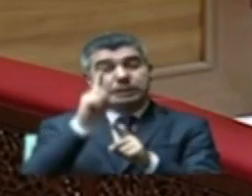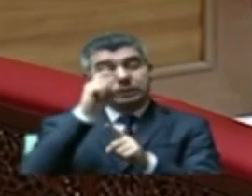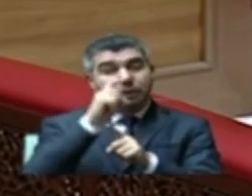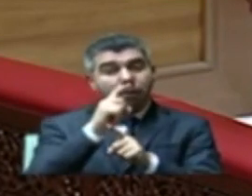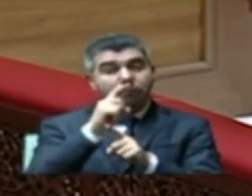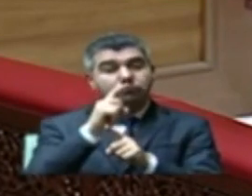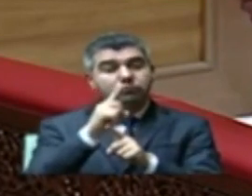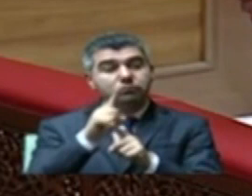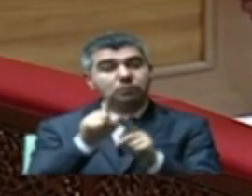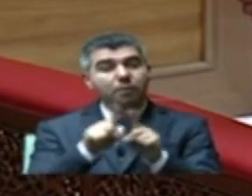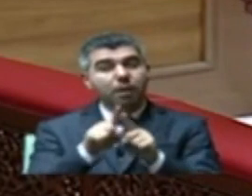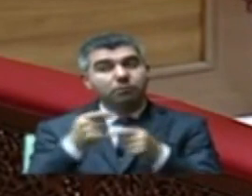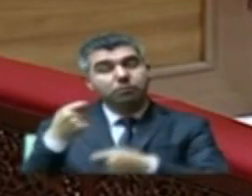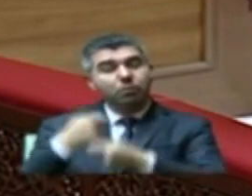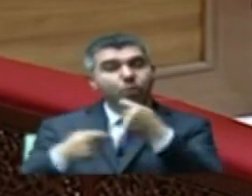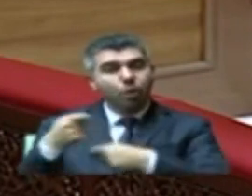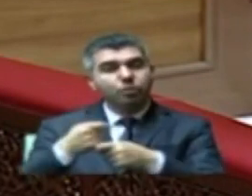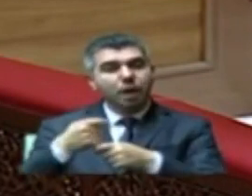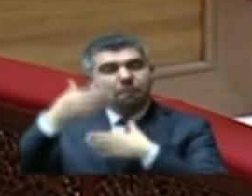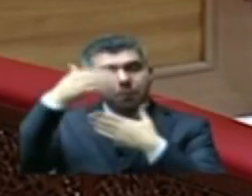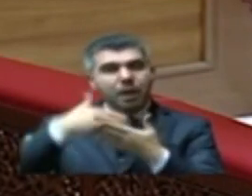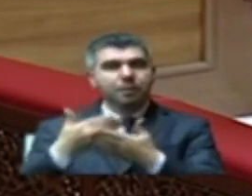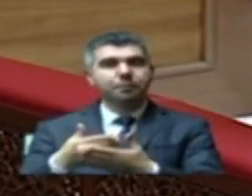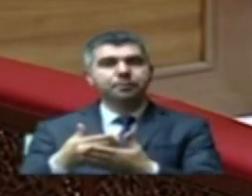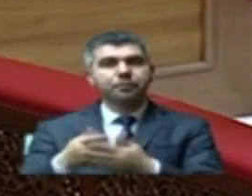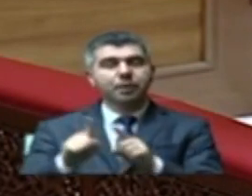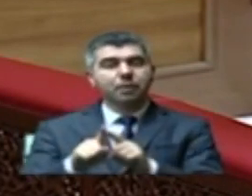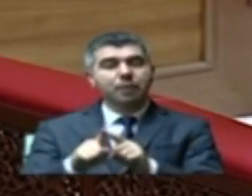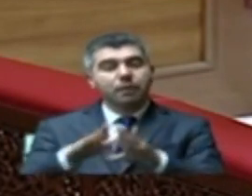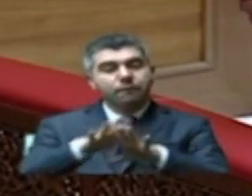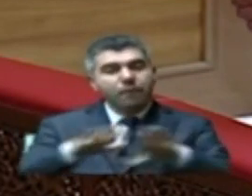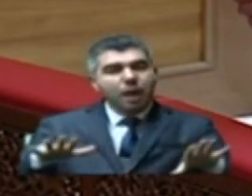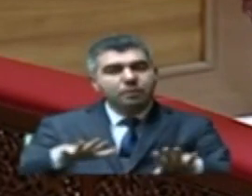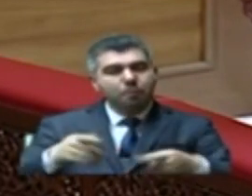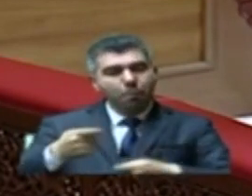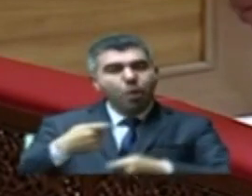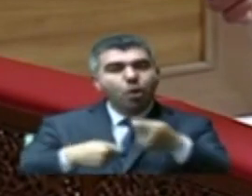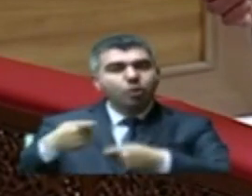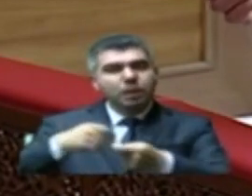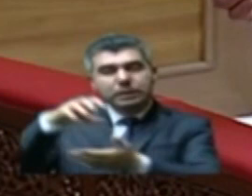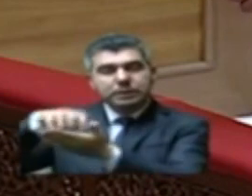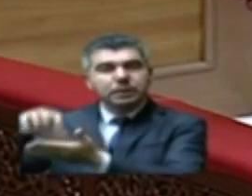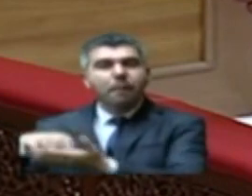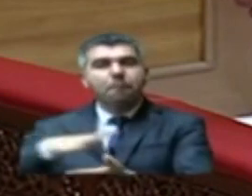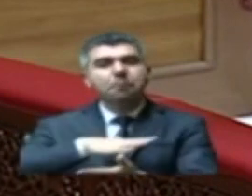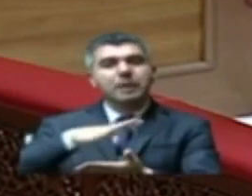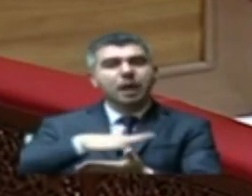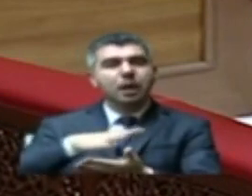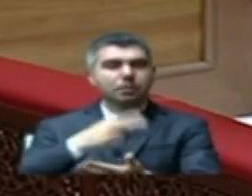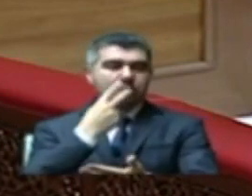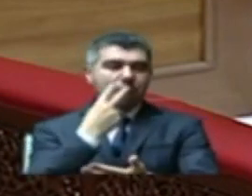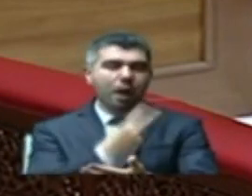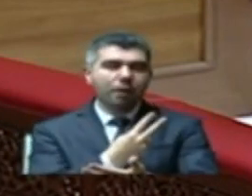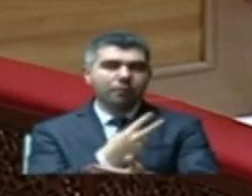حاجة اللي ما كتسوقش كيتسوقوها المغاربة. كتلقى الفراشة جميع المدن المغربية كيجيبوا شي سلعة